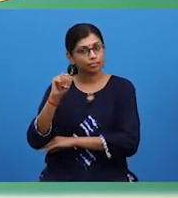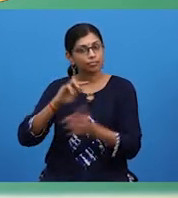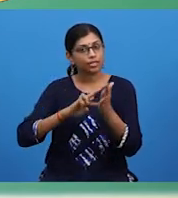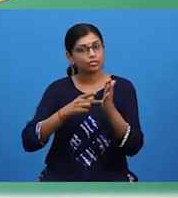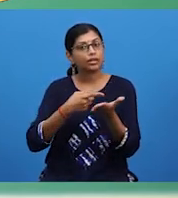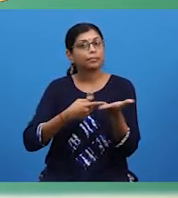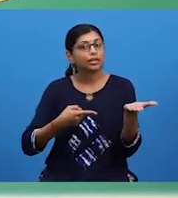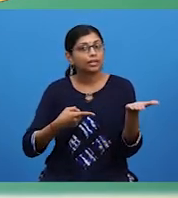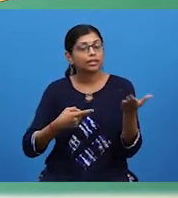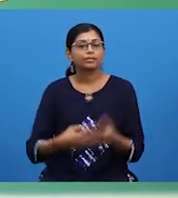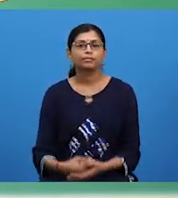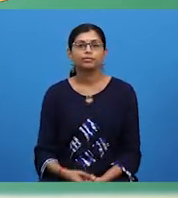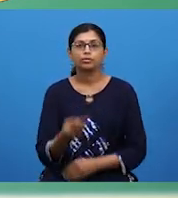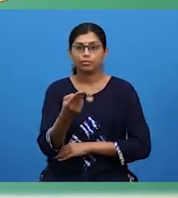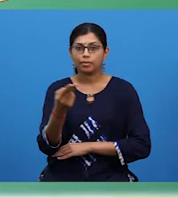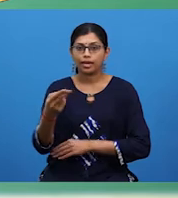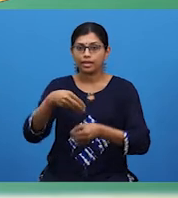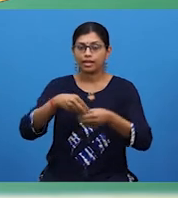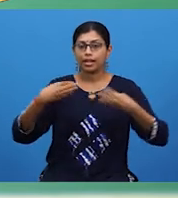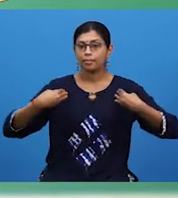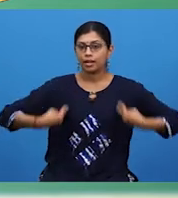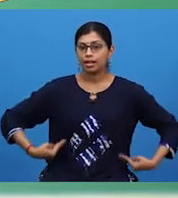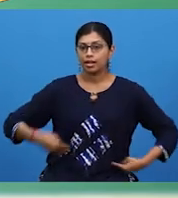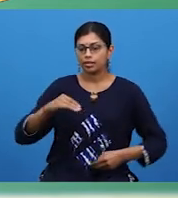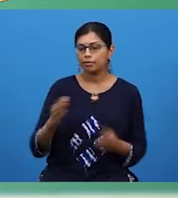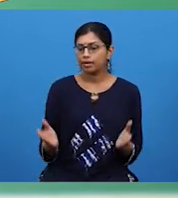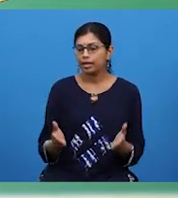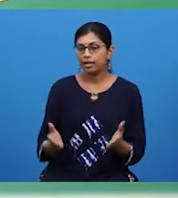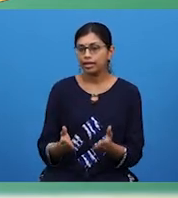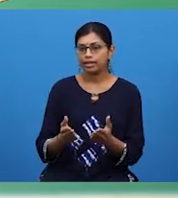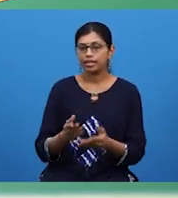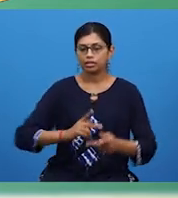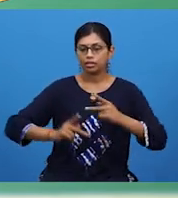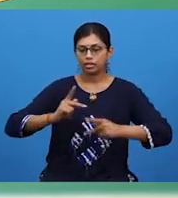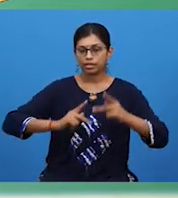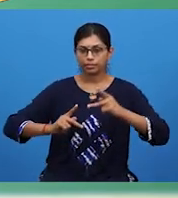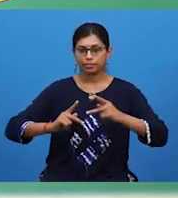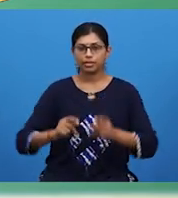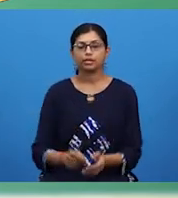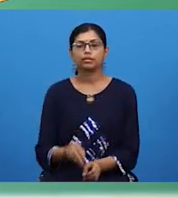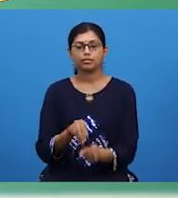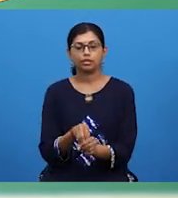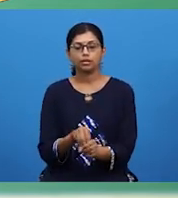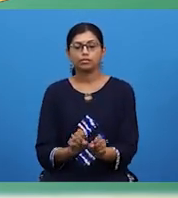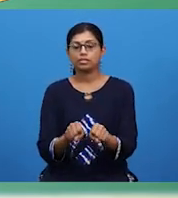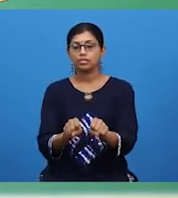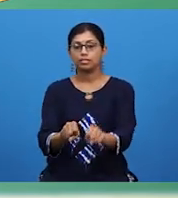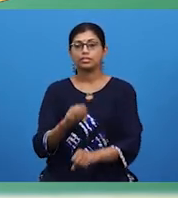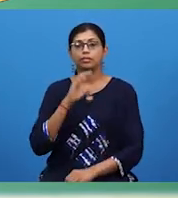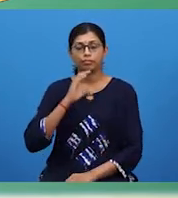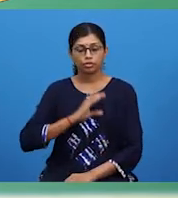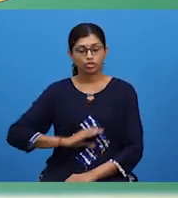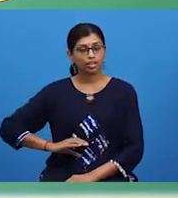Enzim merupakan bahan di dalam badan yang menggalakkan tindak balas kimia dalam sistem pencernaan.